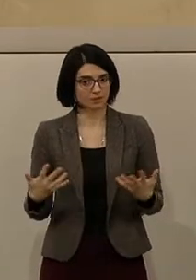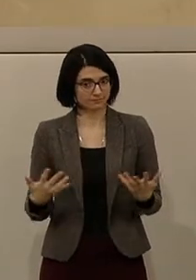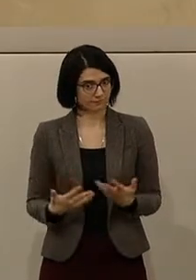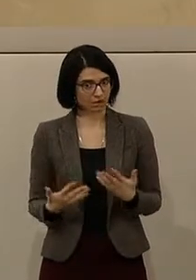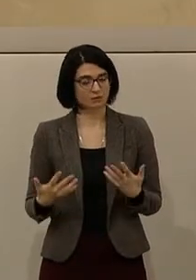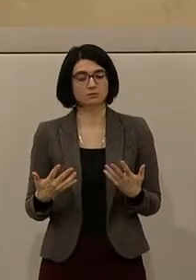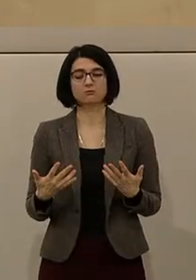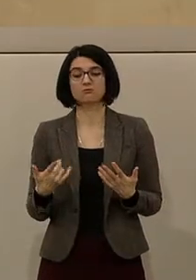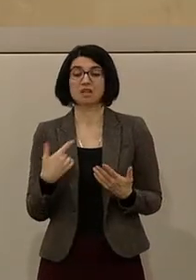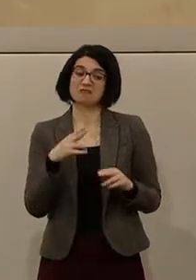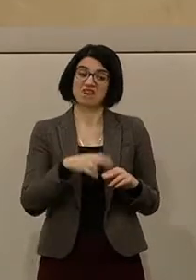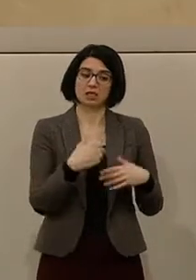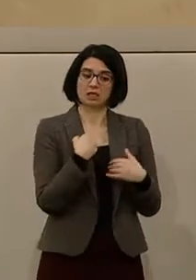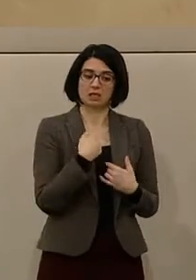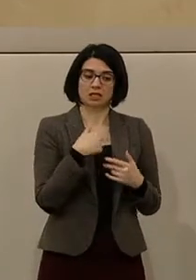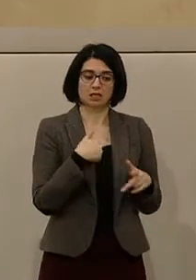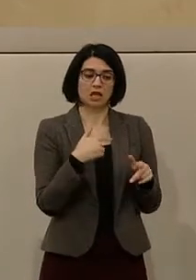bei einem Sparbuch zumindest